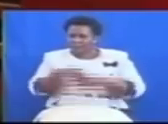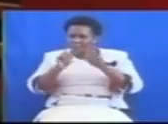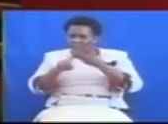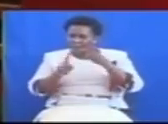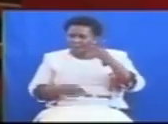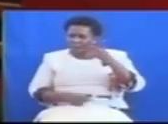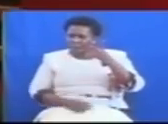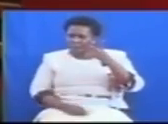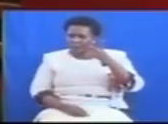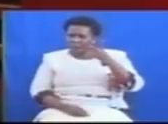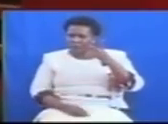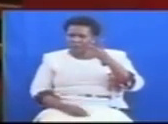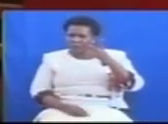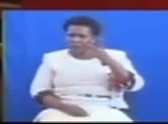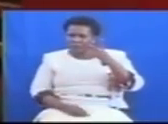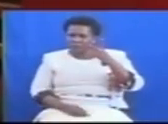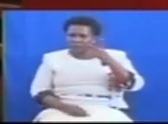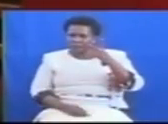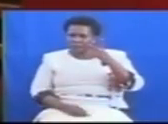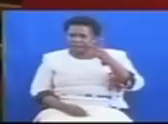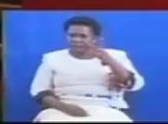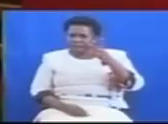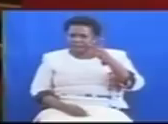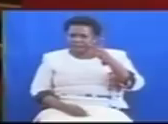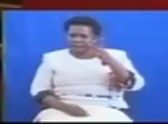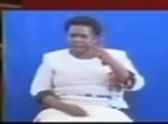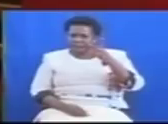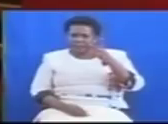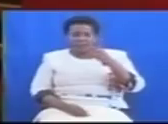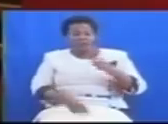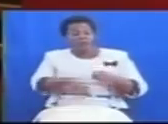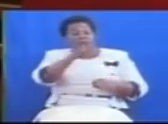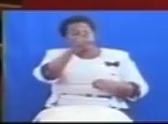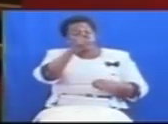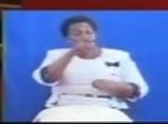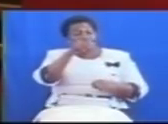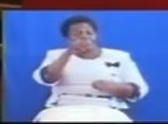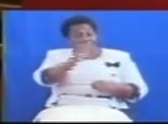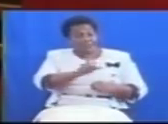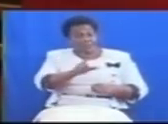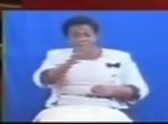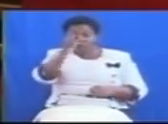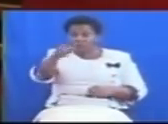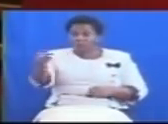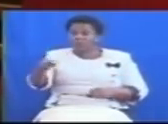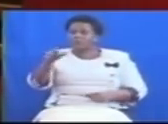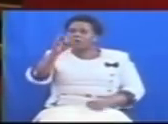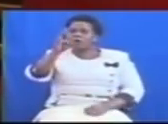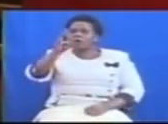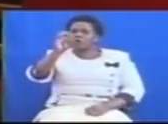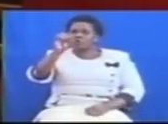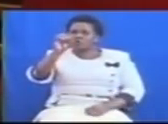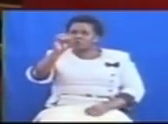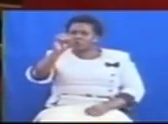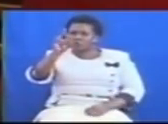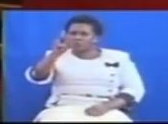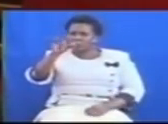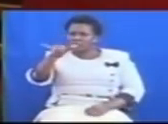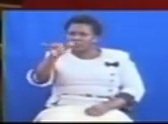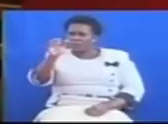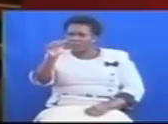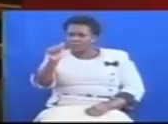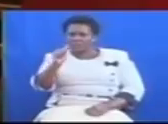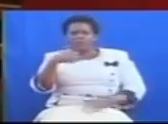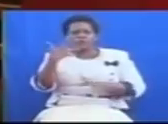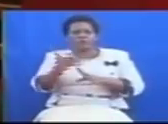pili. Je, ni lini wananchi wa Rorya wataweza kuwa na matumaini kwamba serikali yao